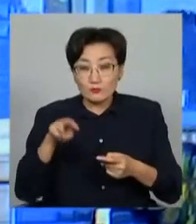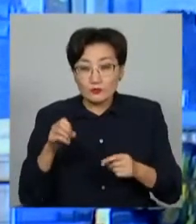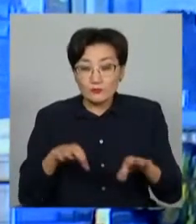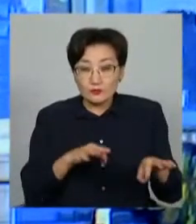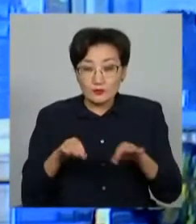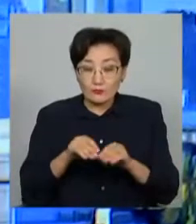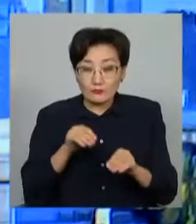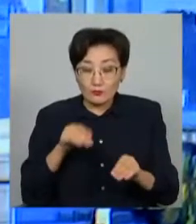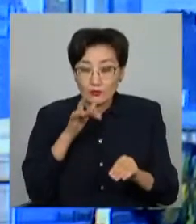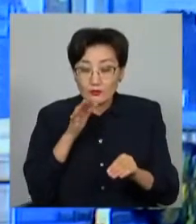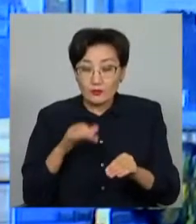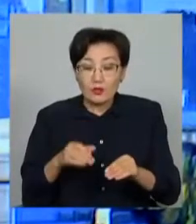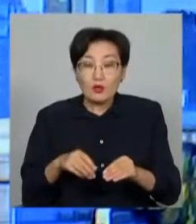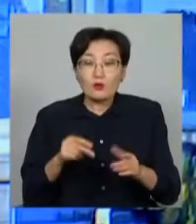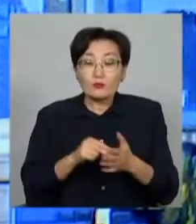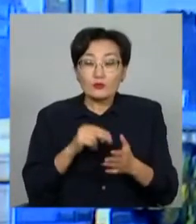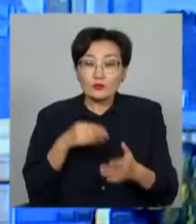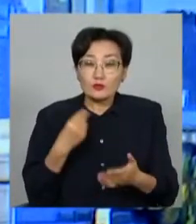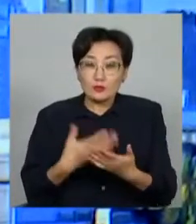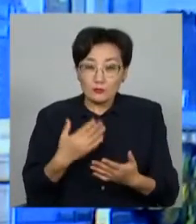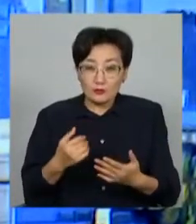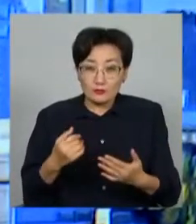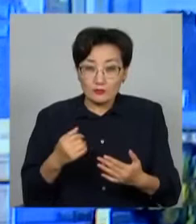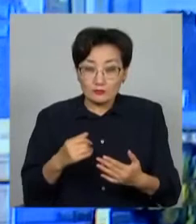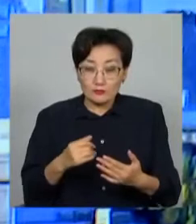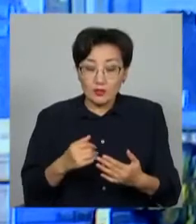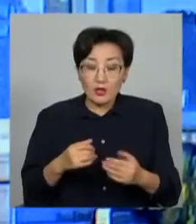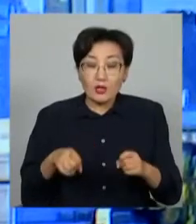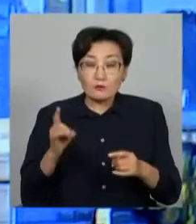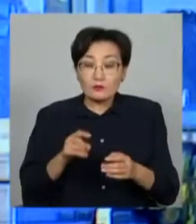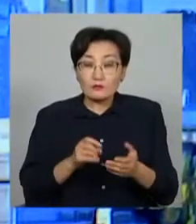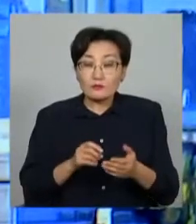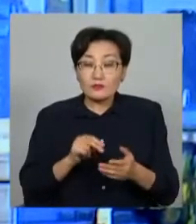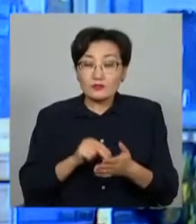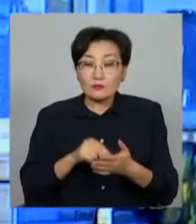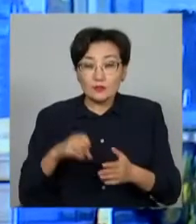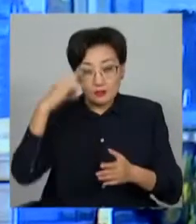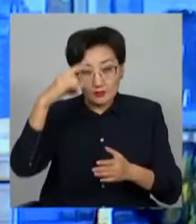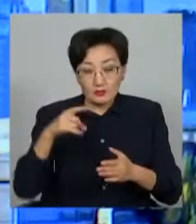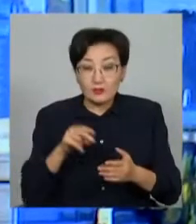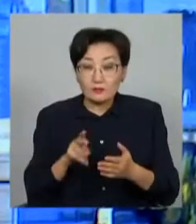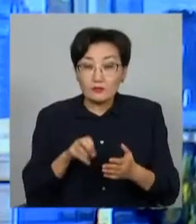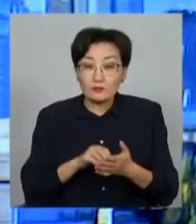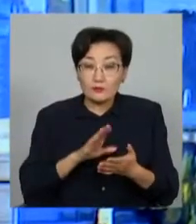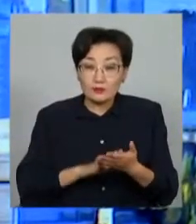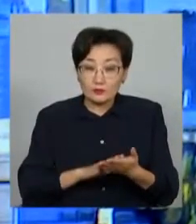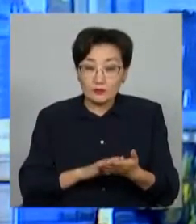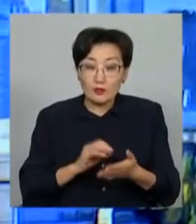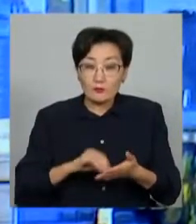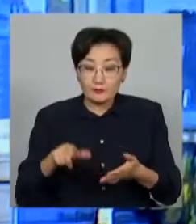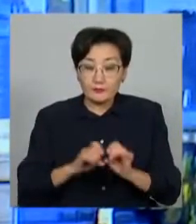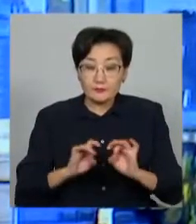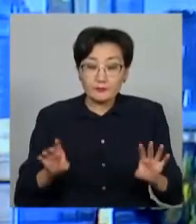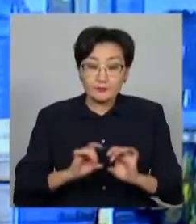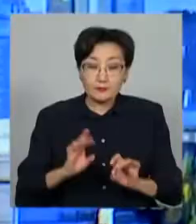көлік кептелісі кезінде жол ақысының күрт өсіп кететіні белгілі. Такси ақысы елімізде қалай белгіленеді? Қаламқас Нысанбайдың